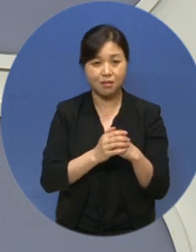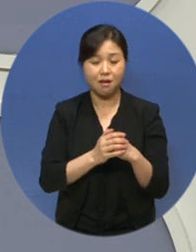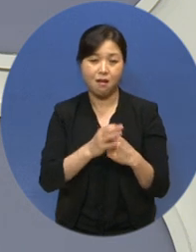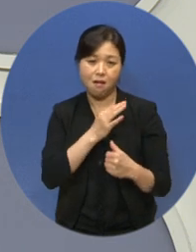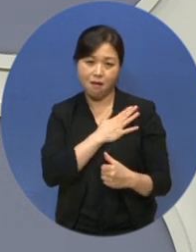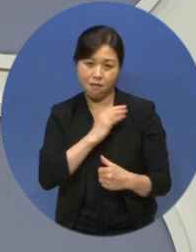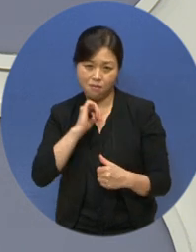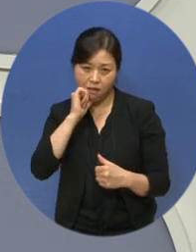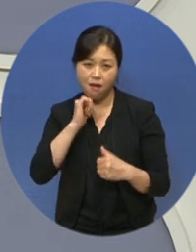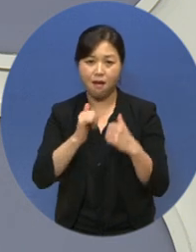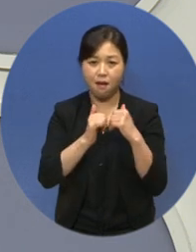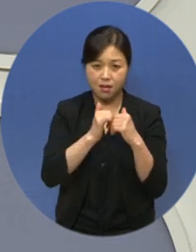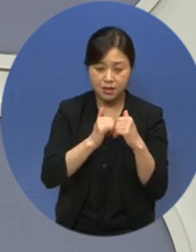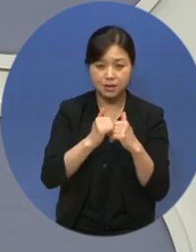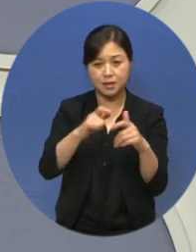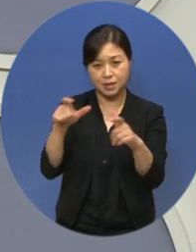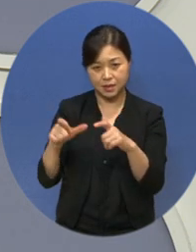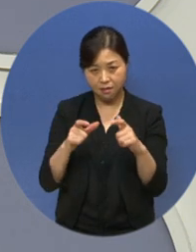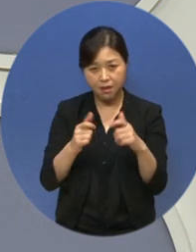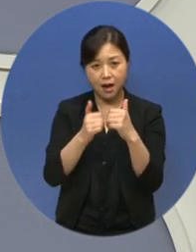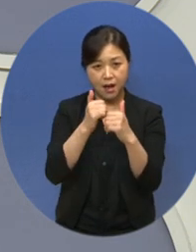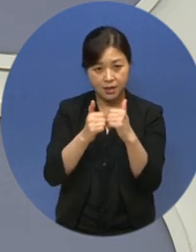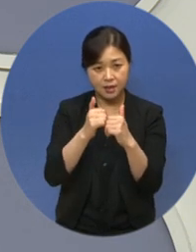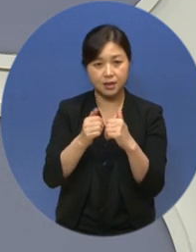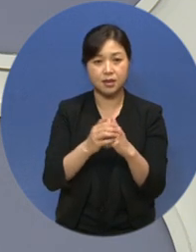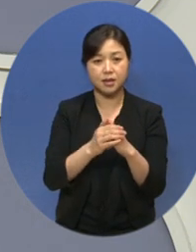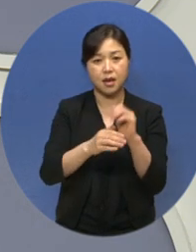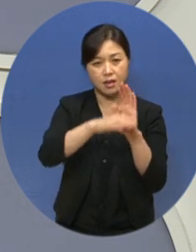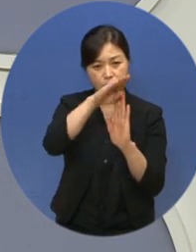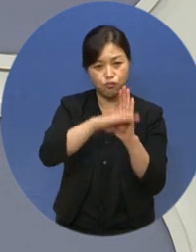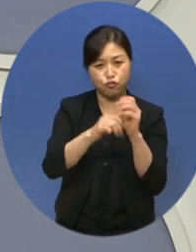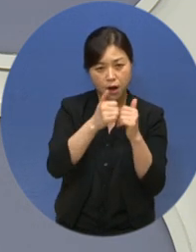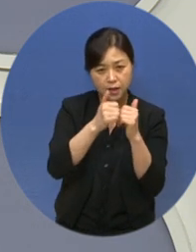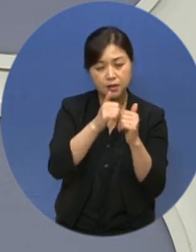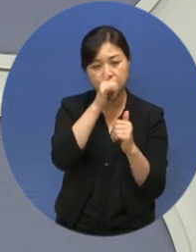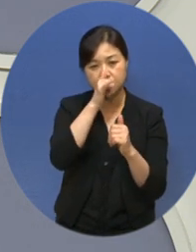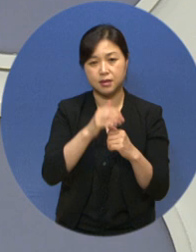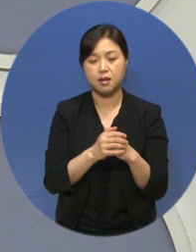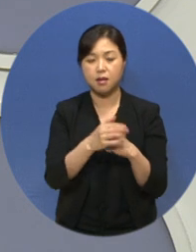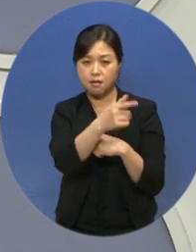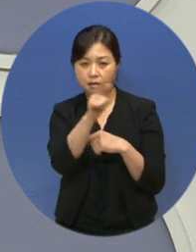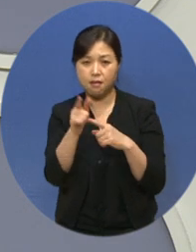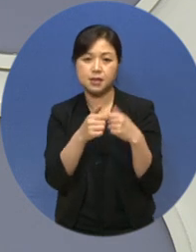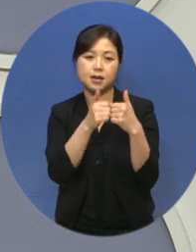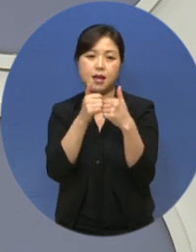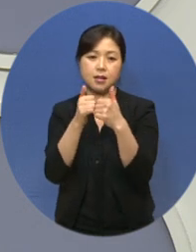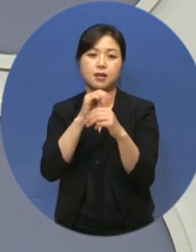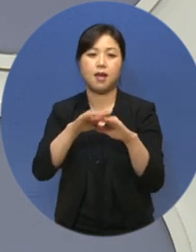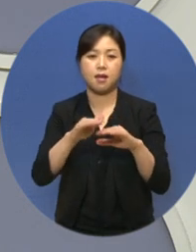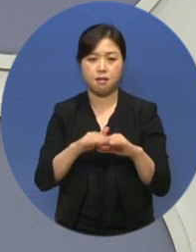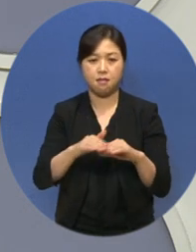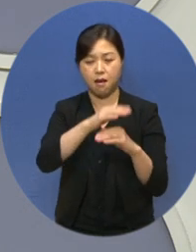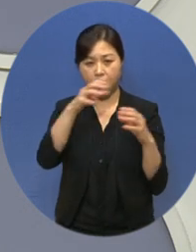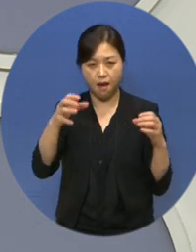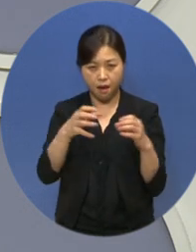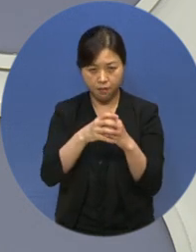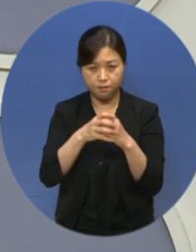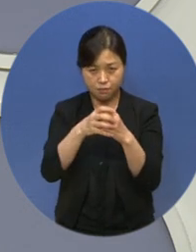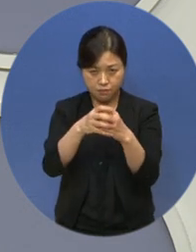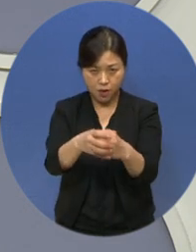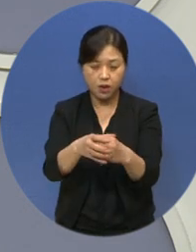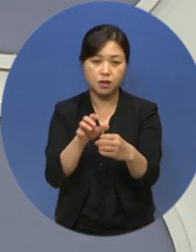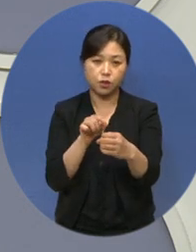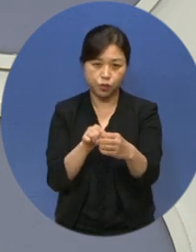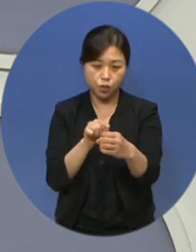갈등이 있죠 지역간의 갈등 이 있죠 남북한이 갈등이 있죠 이런 갈등 문제를 해결해서 우리가 통합 이 길로 가는